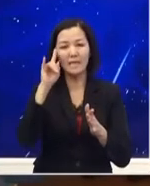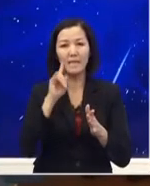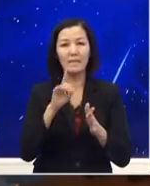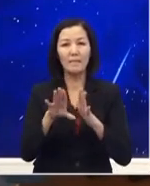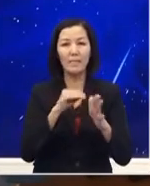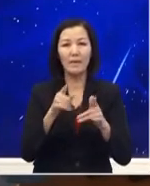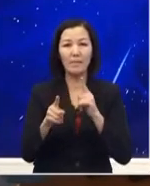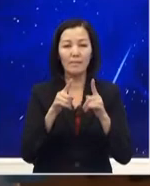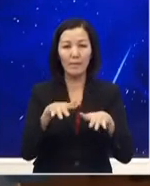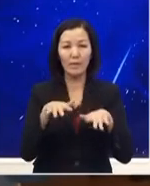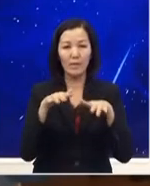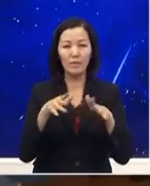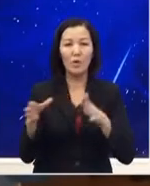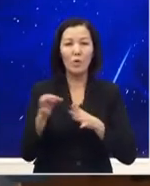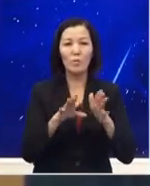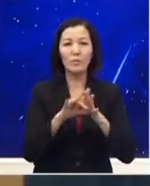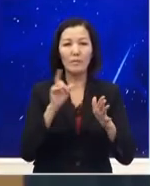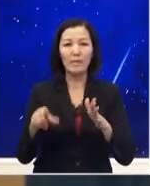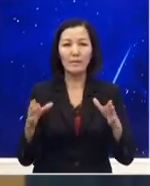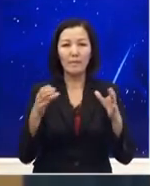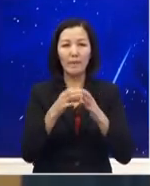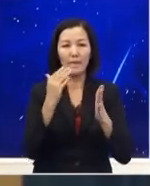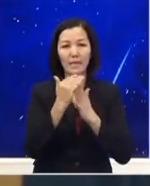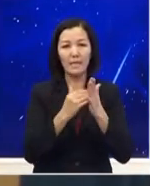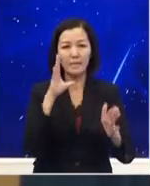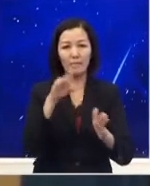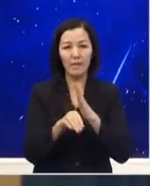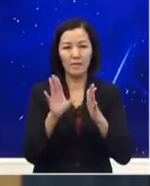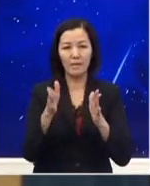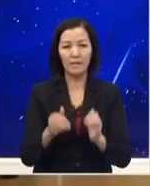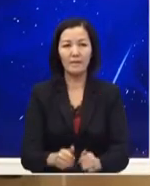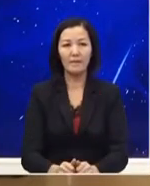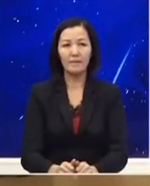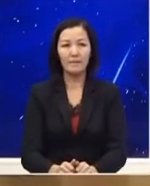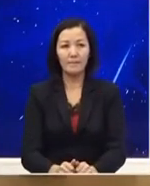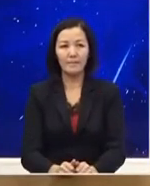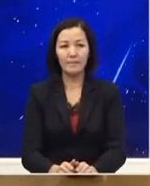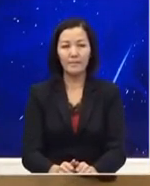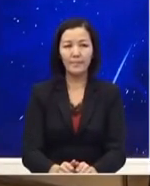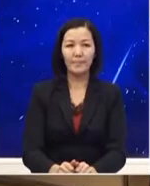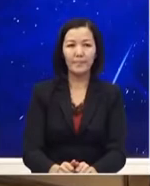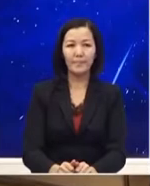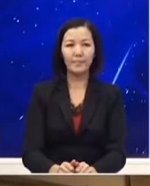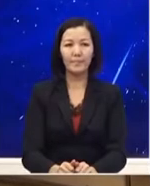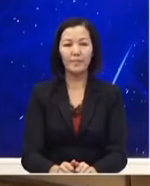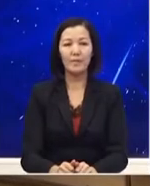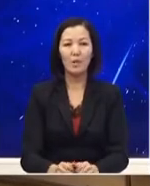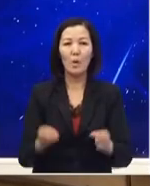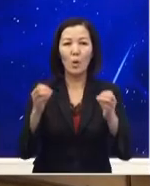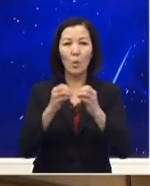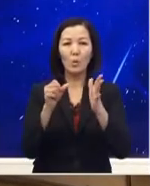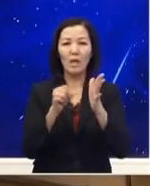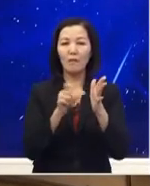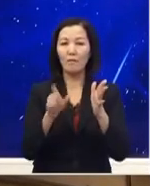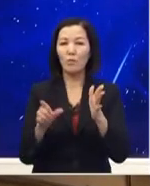Республикасы парламенті мәжілісіне және облыстық мәслихаттың партиялық тізіміне алынбақ. 16